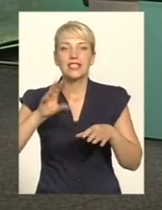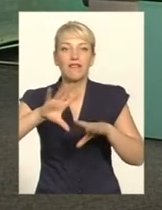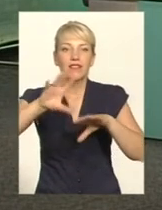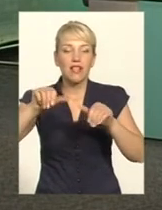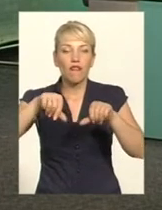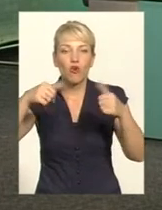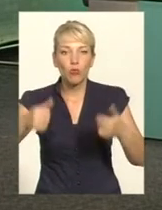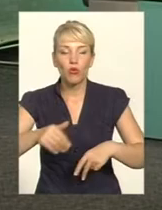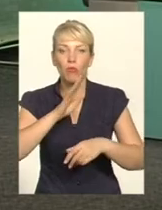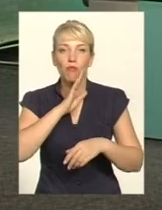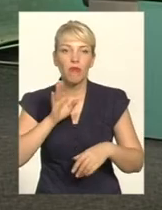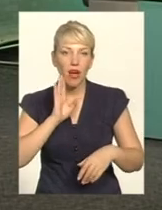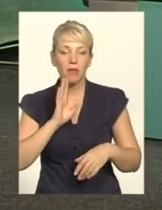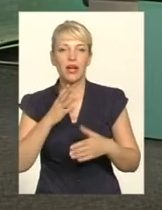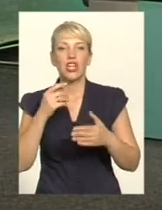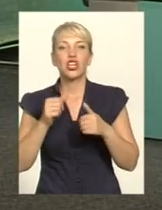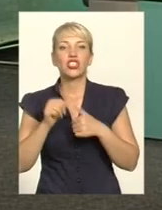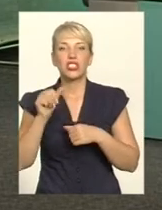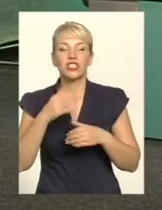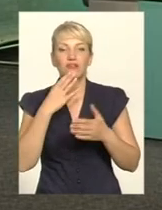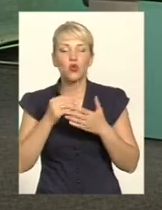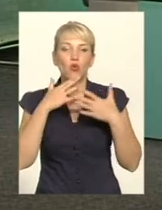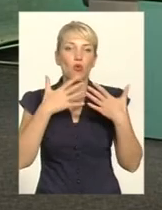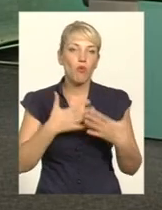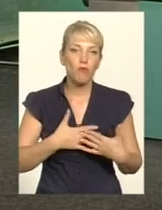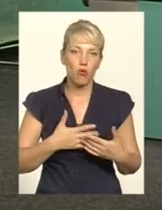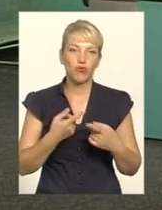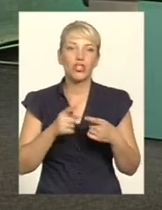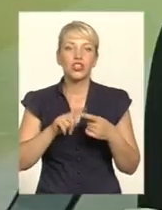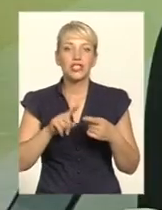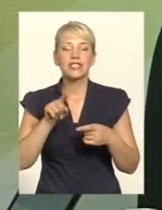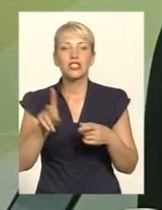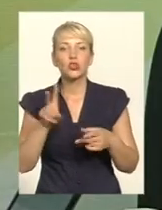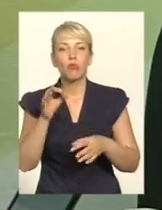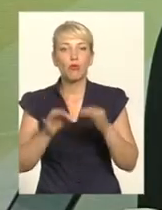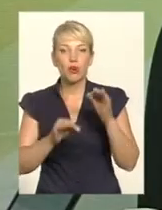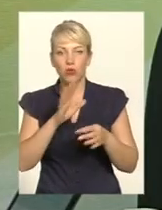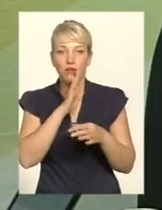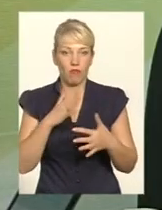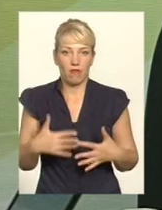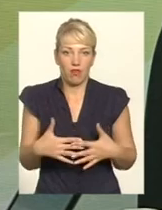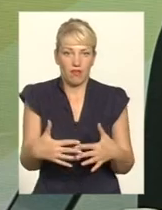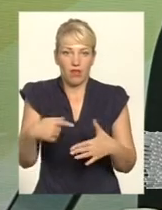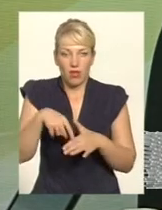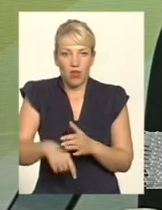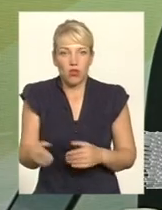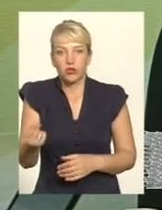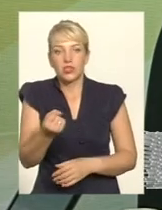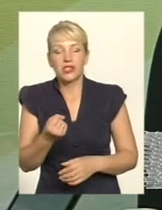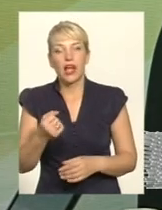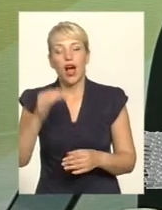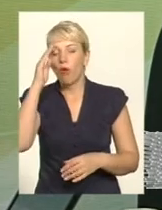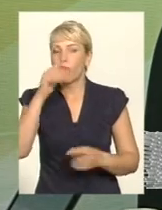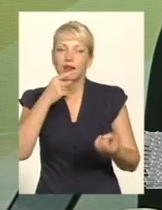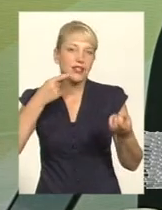через повністю злиття з дитиною, через те, що вона по природі її виношувала, розумієте? У батька абсолютно різні